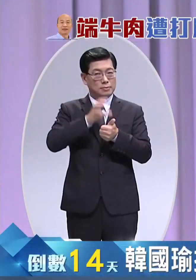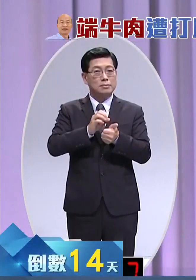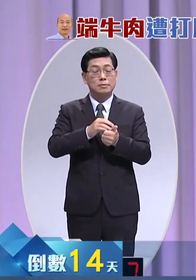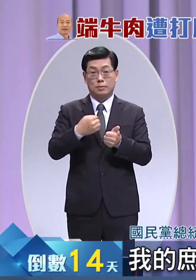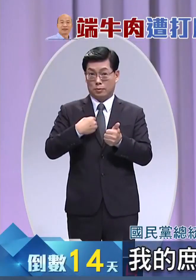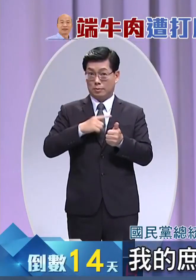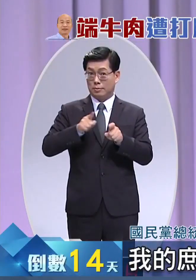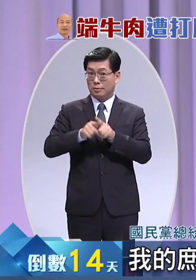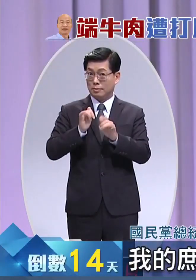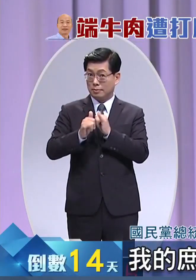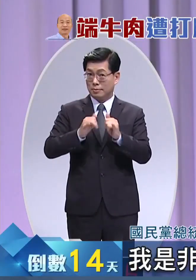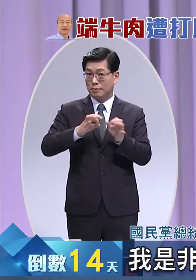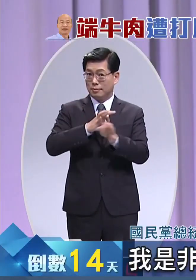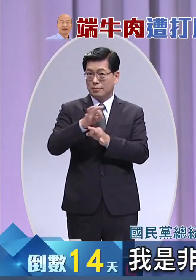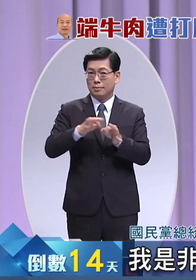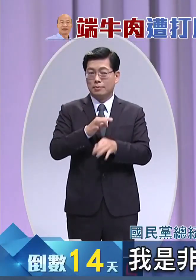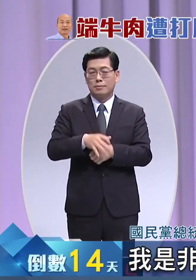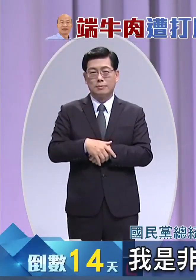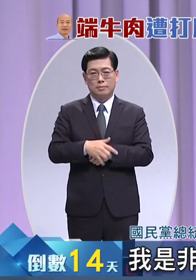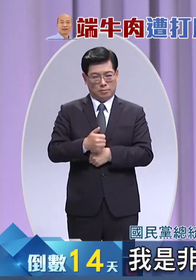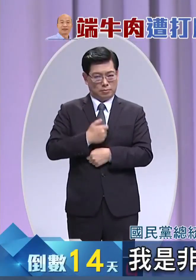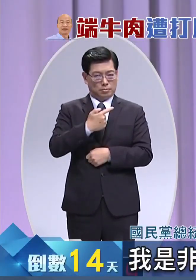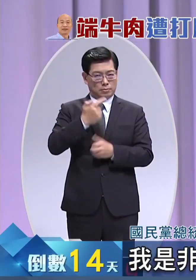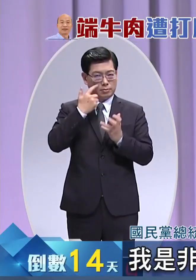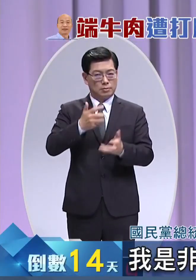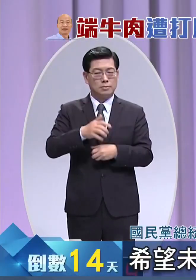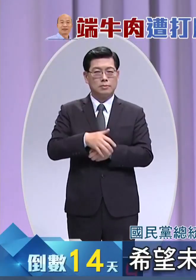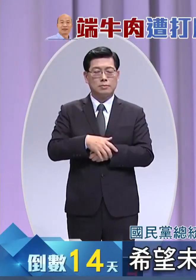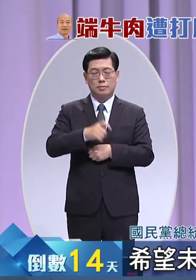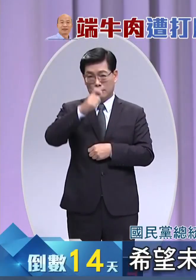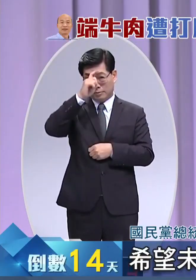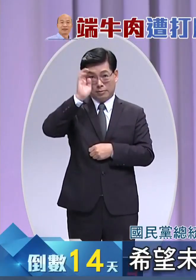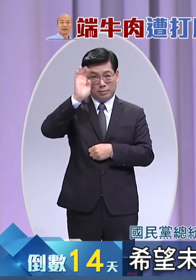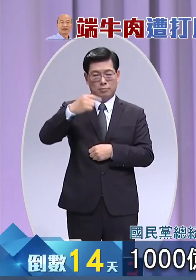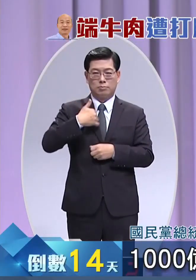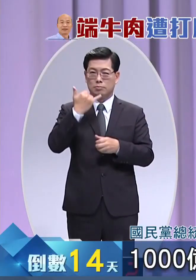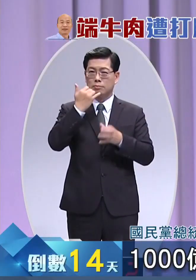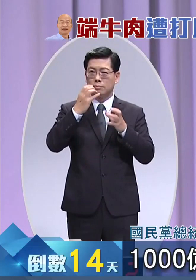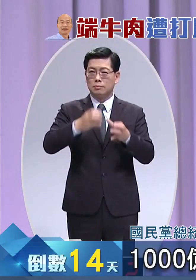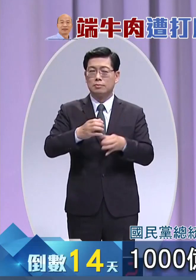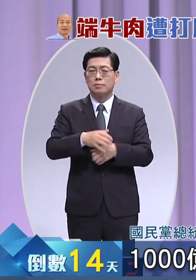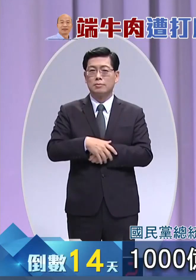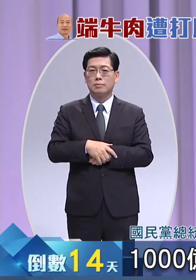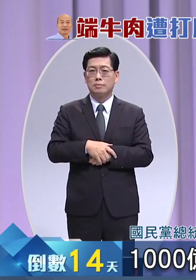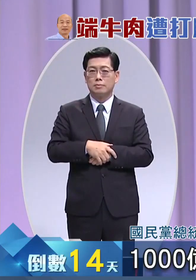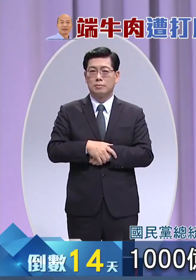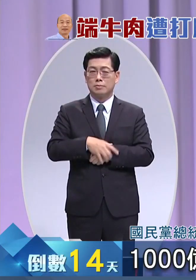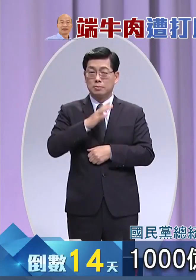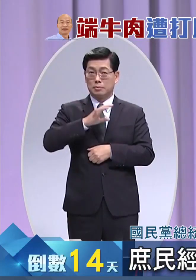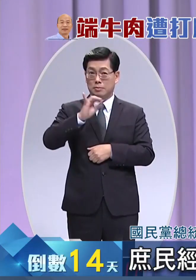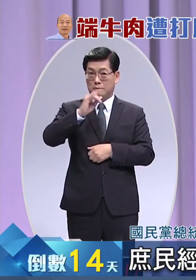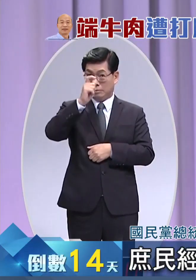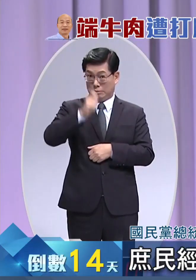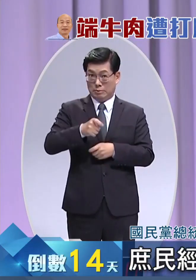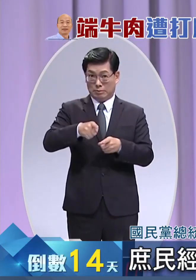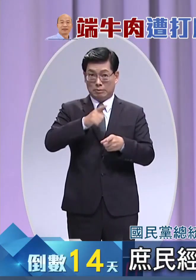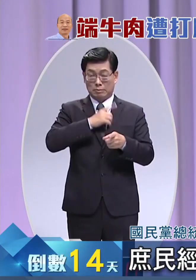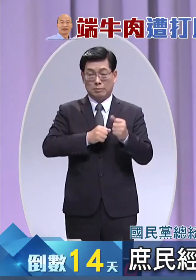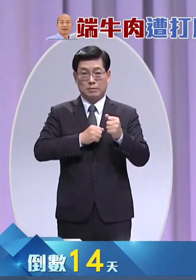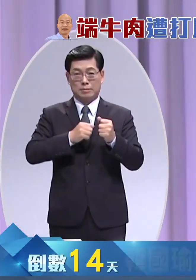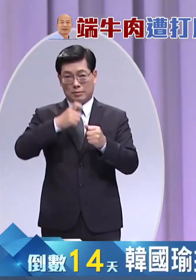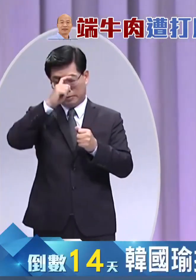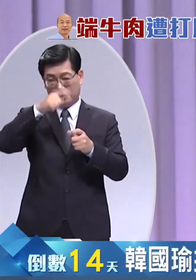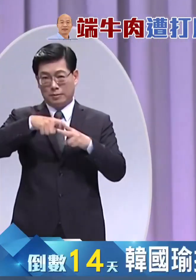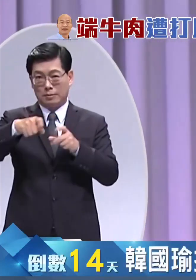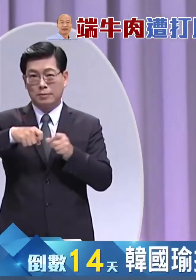的庶民经济，我是非常重视，希望未来我们能成立1000亿左右的庶民经济希望